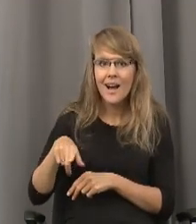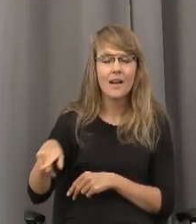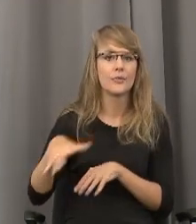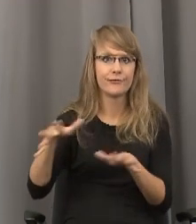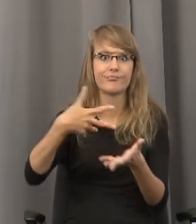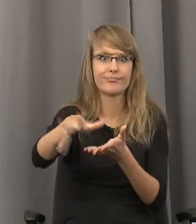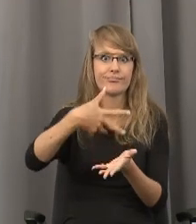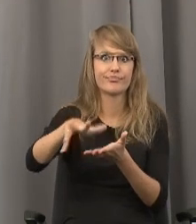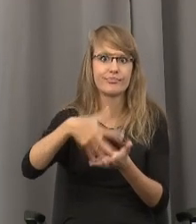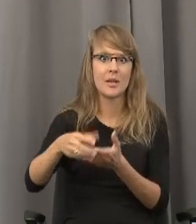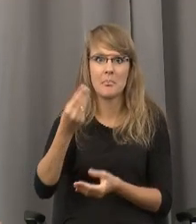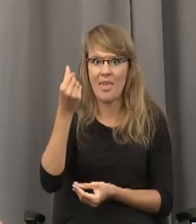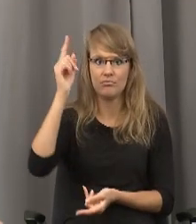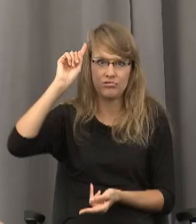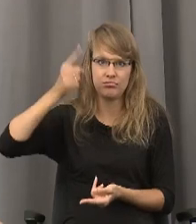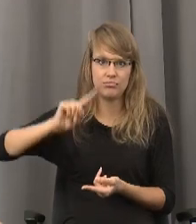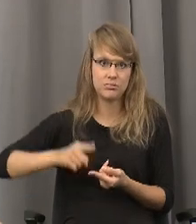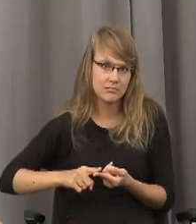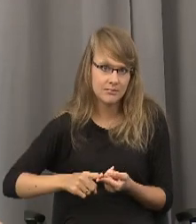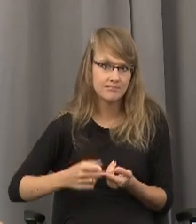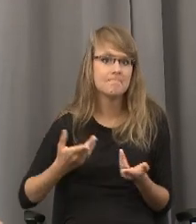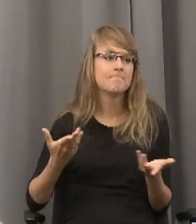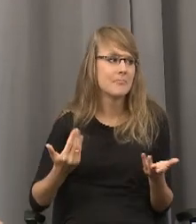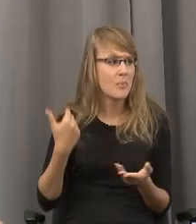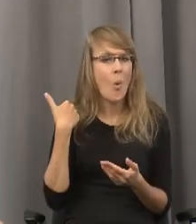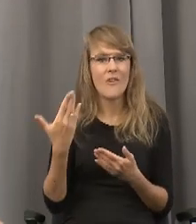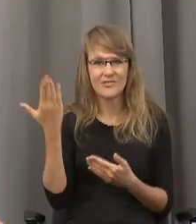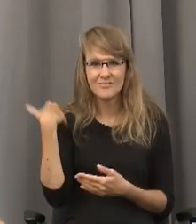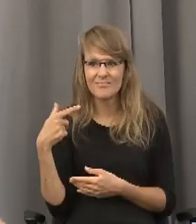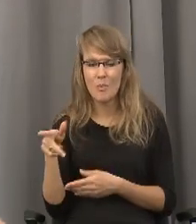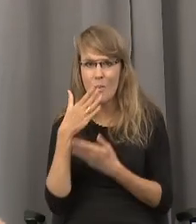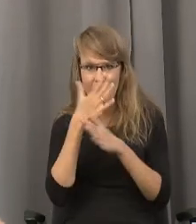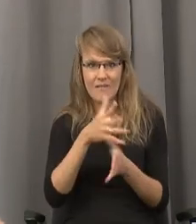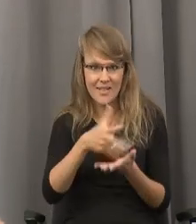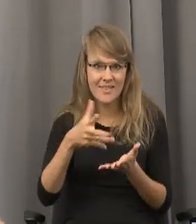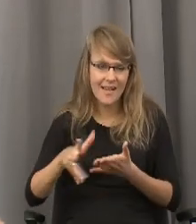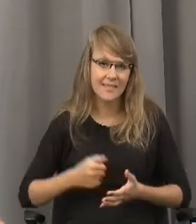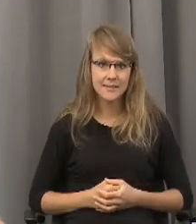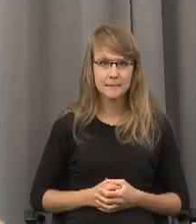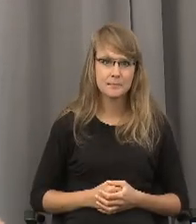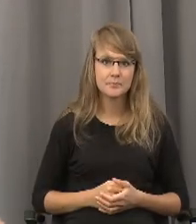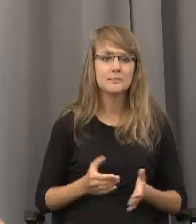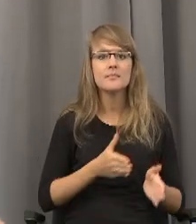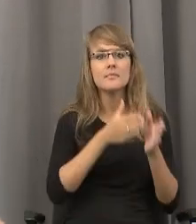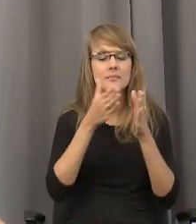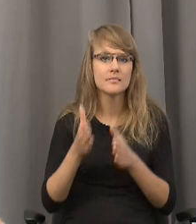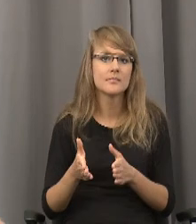rodzin. Dlaczego? Widzieliśmy to w tym badaniu, które było prezentowane wcześniej. Kolejny wniosek